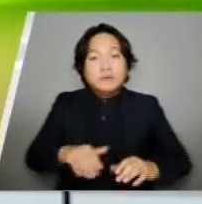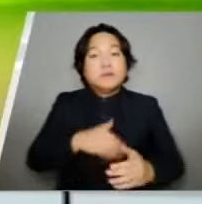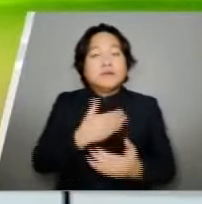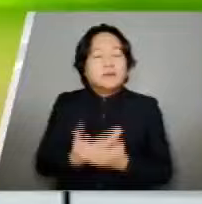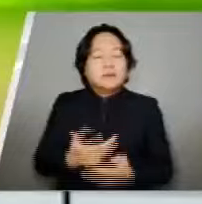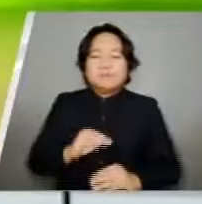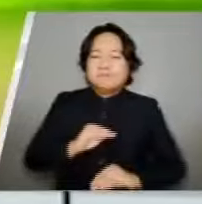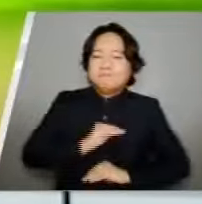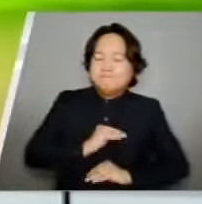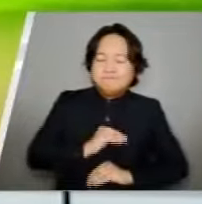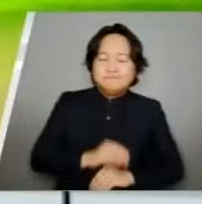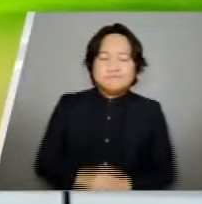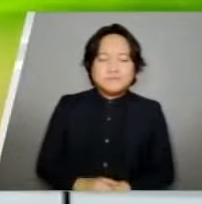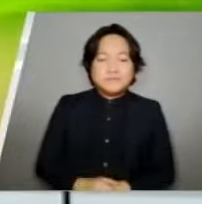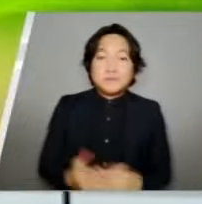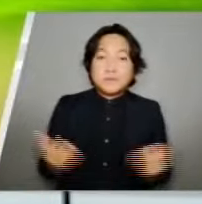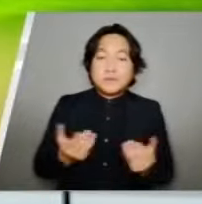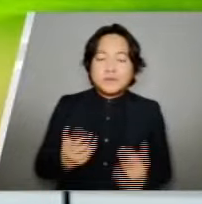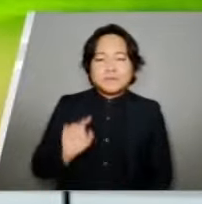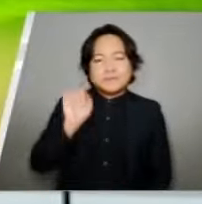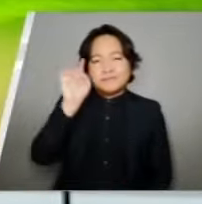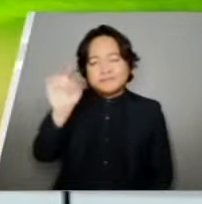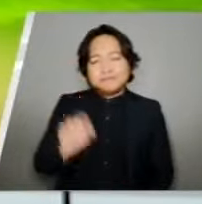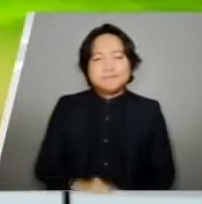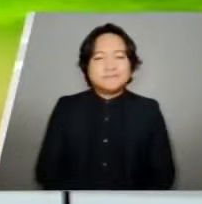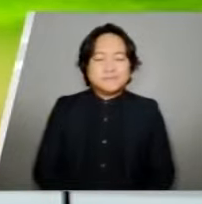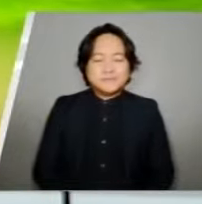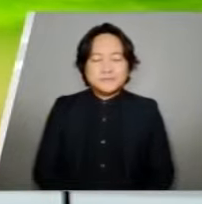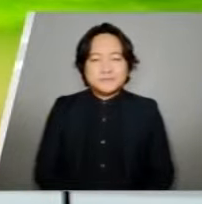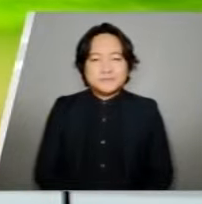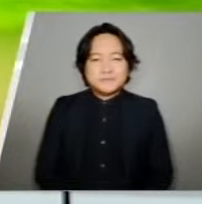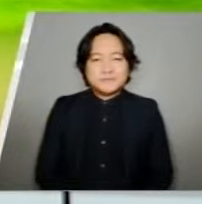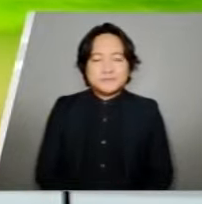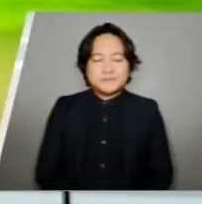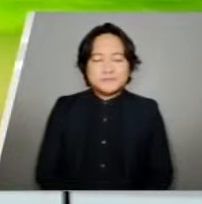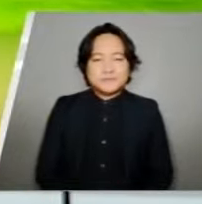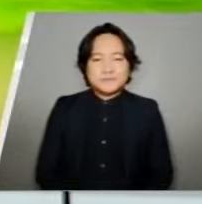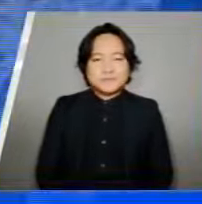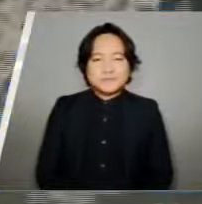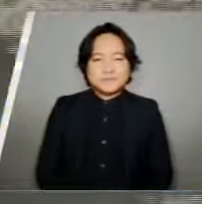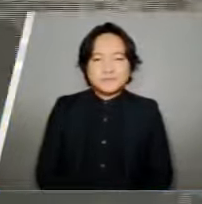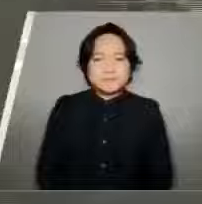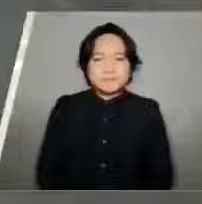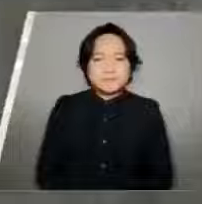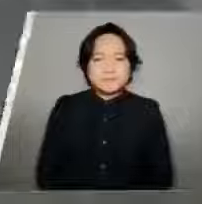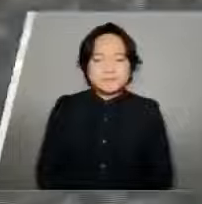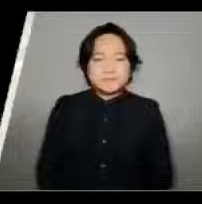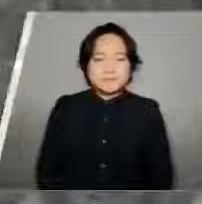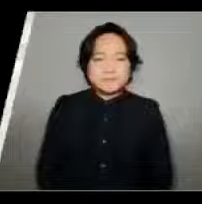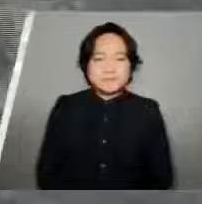po natin yan sa Biyaheng Saksi ni Femarie Dumabo ng GMA Regional TV.